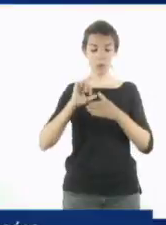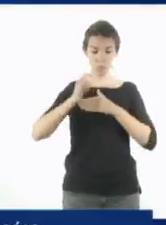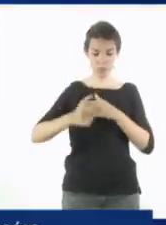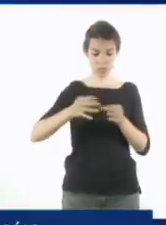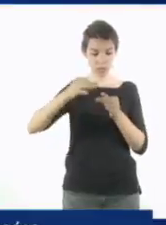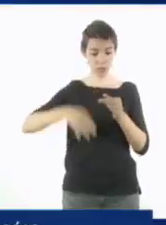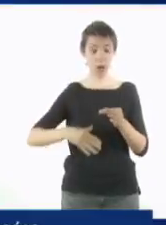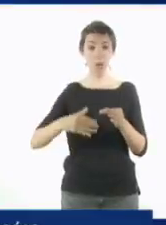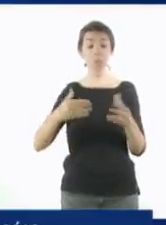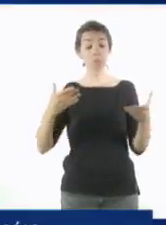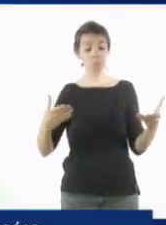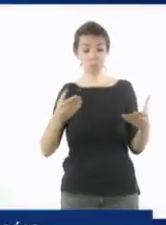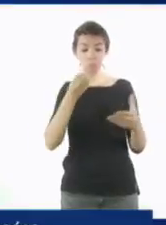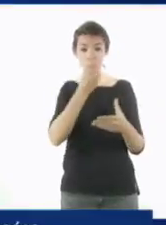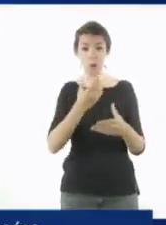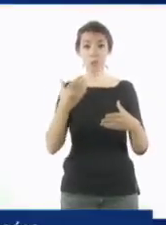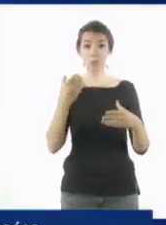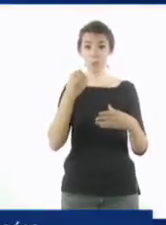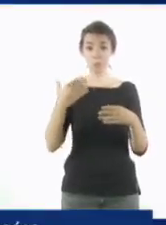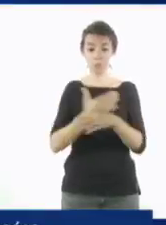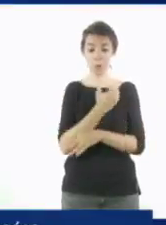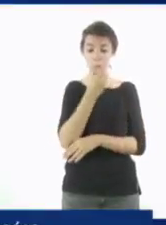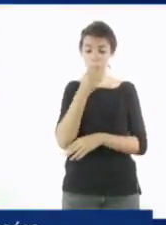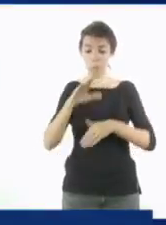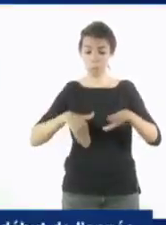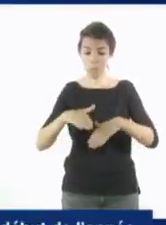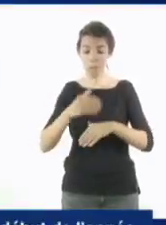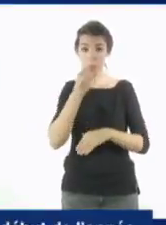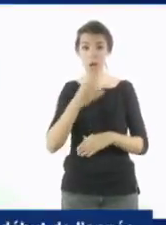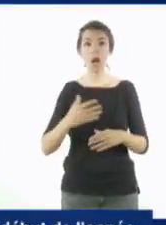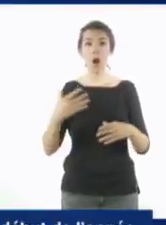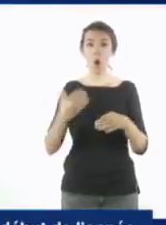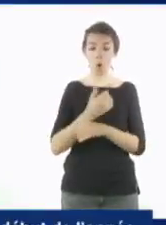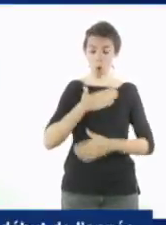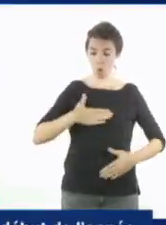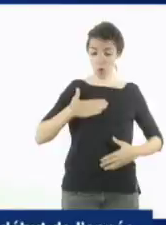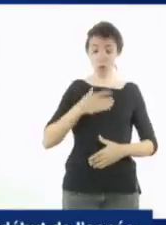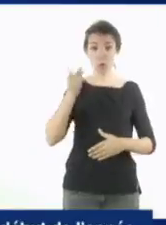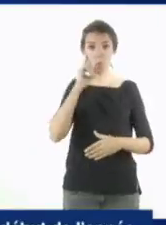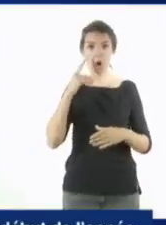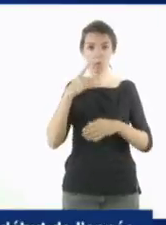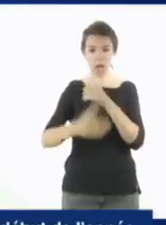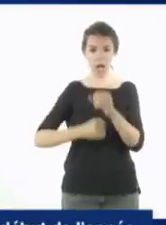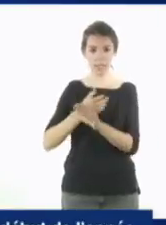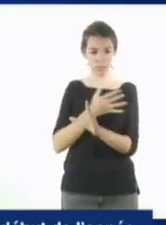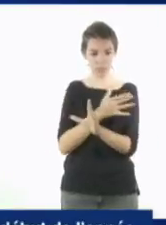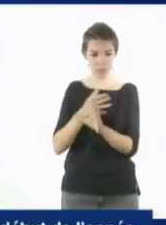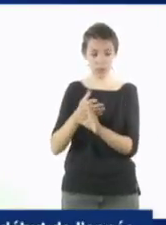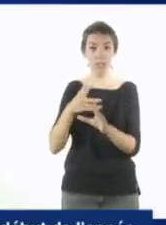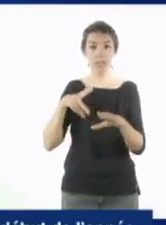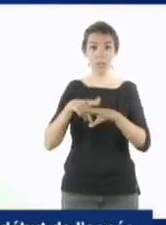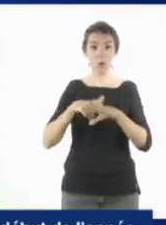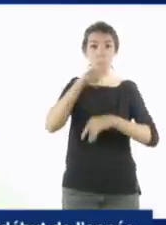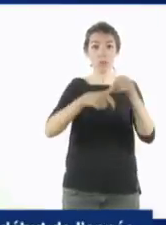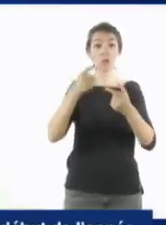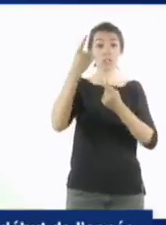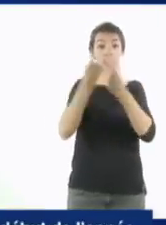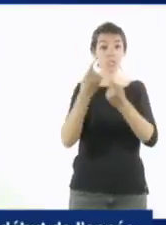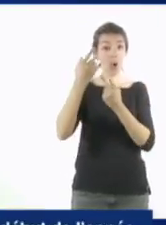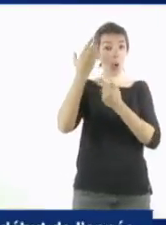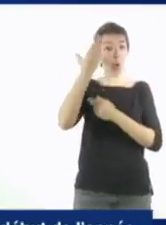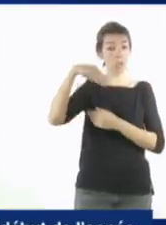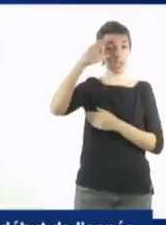se sont bien passées. Les premiers résultats sont effectivement encourageants. Et même très encourageants, depuis le début de l'année, la clientèle australienne a